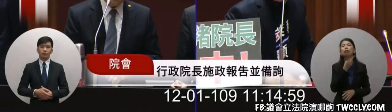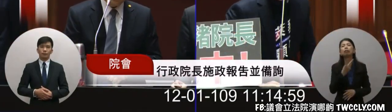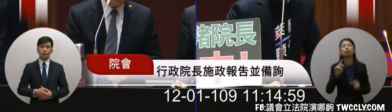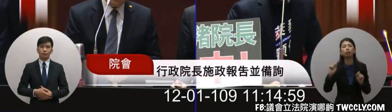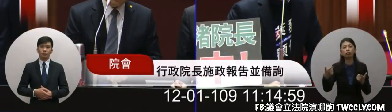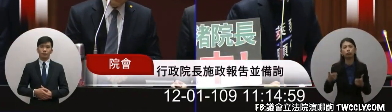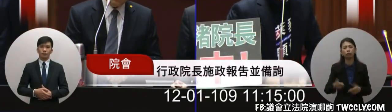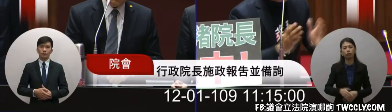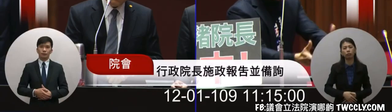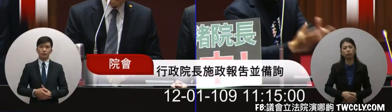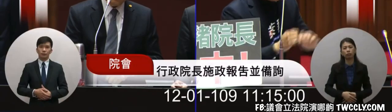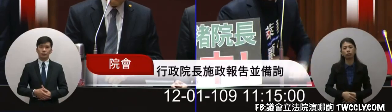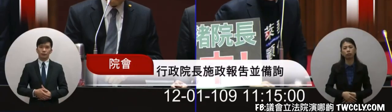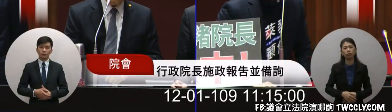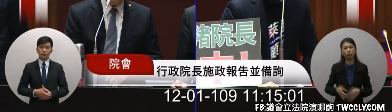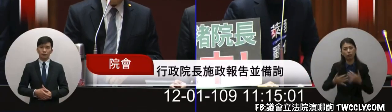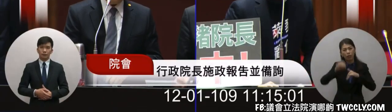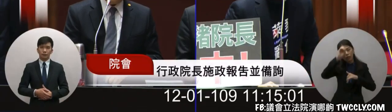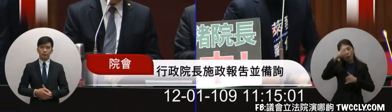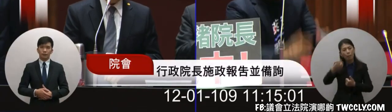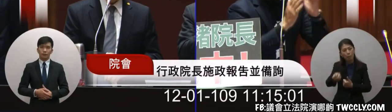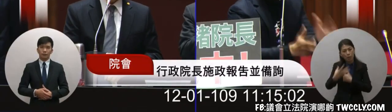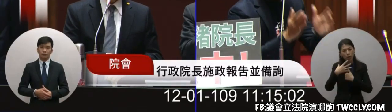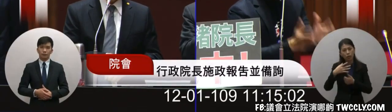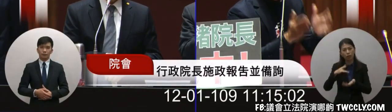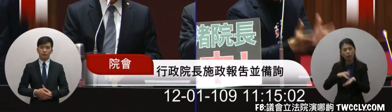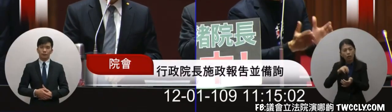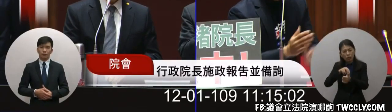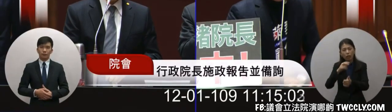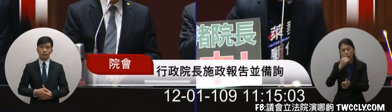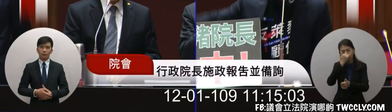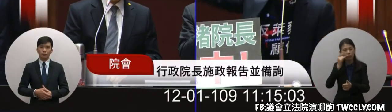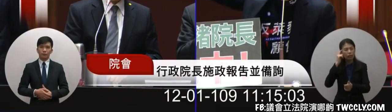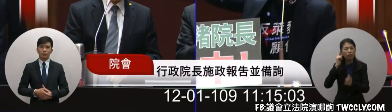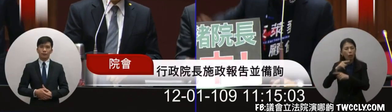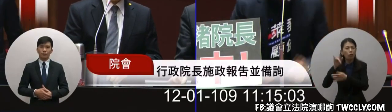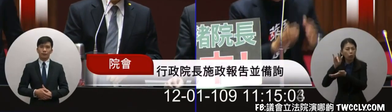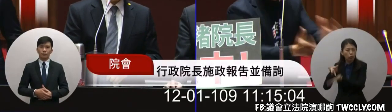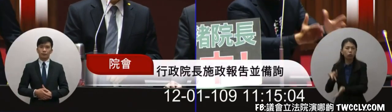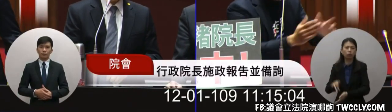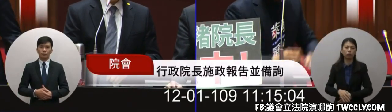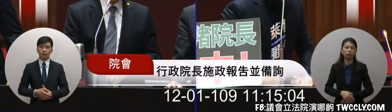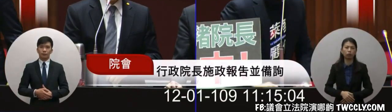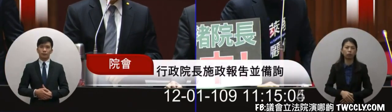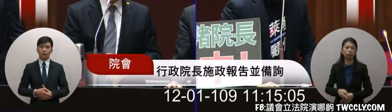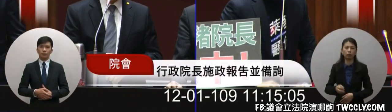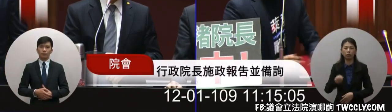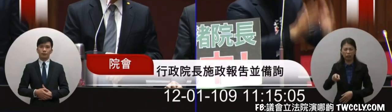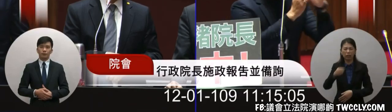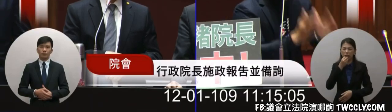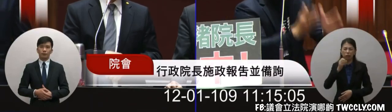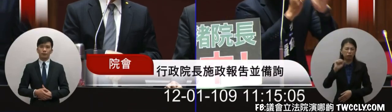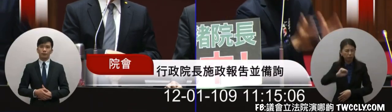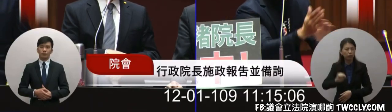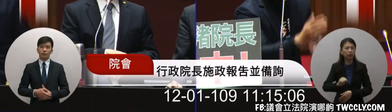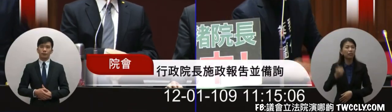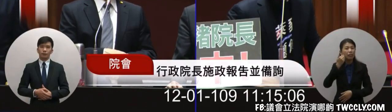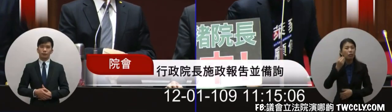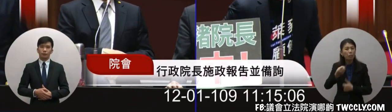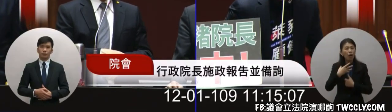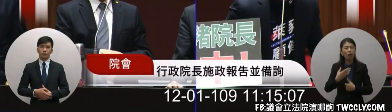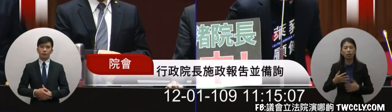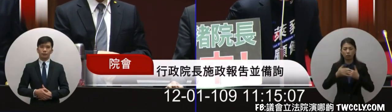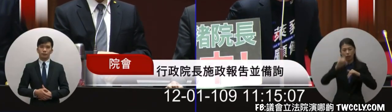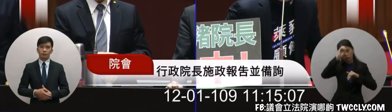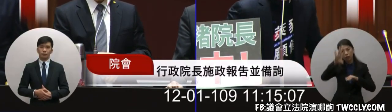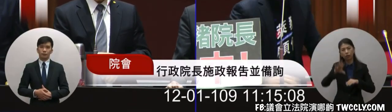多巴胺有毒？民进党。谁告诉我们莱克多巴胺不能吃？民进党。所以现在民进党要进